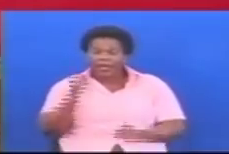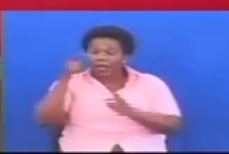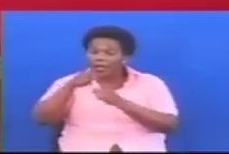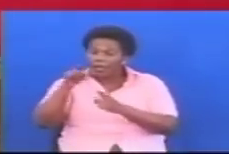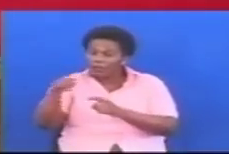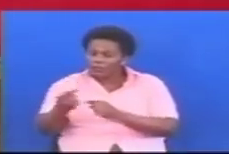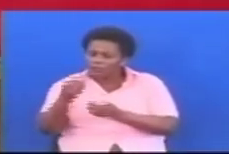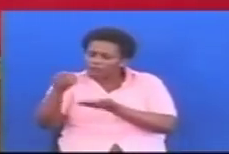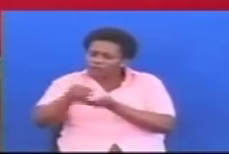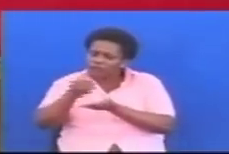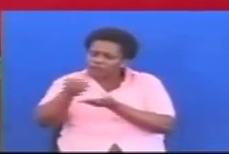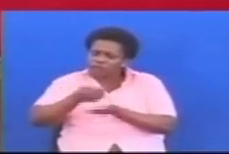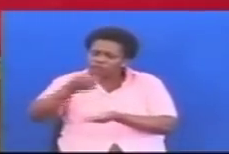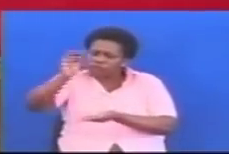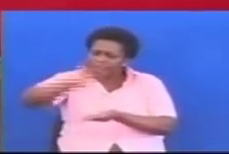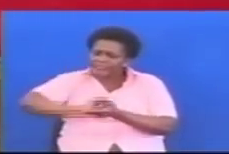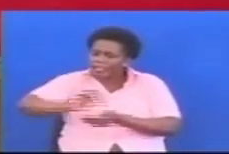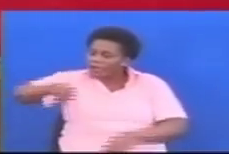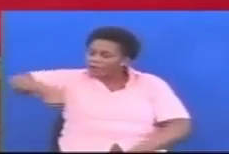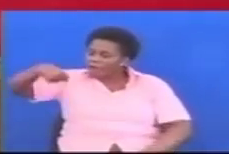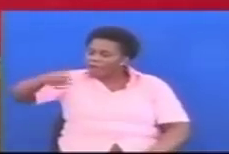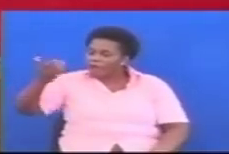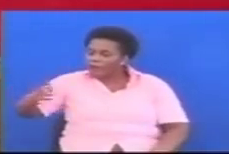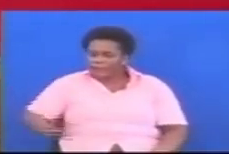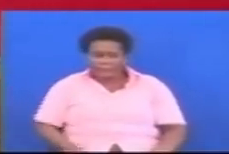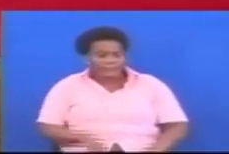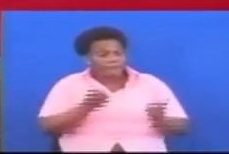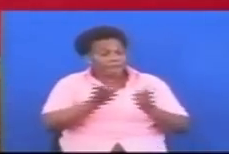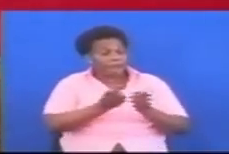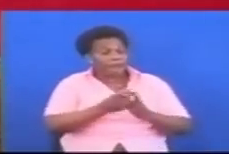maji, uvunaji wa maji ya mvua,